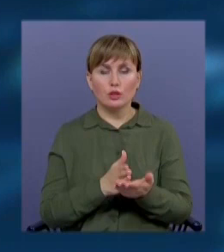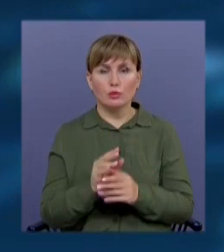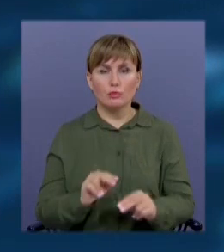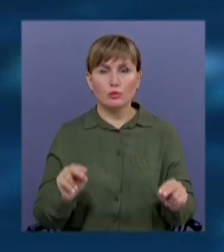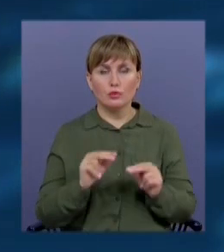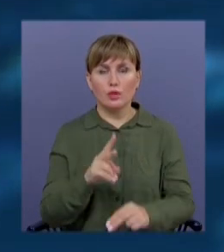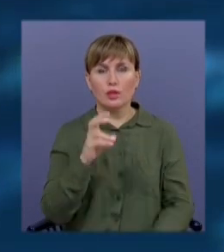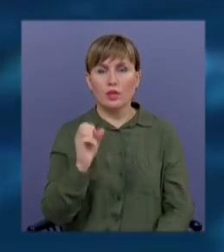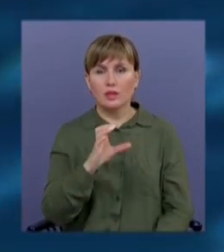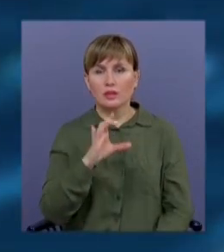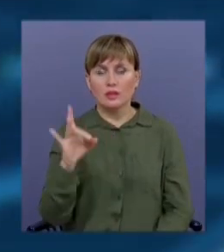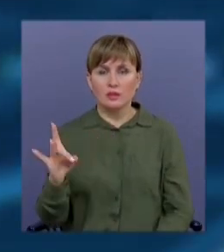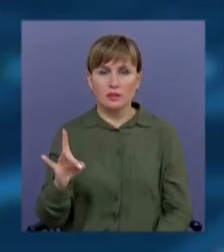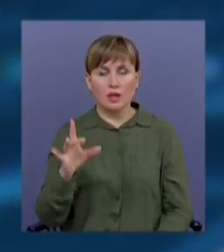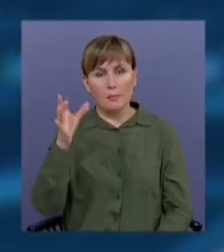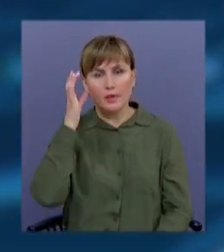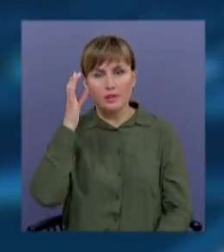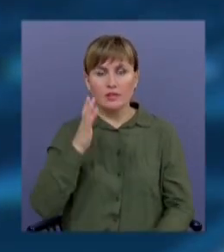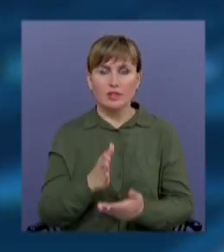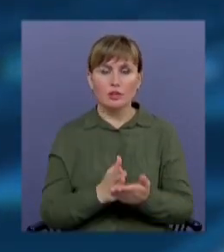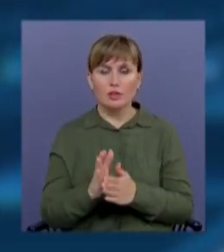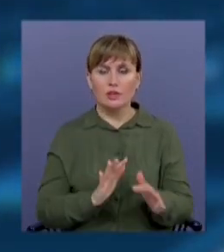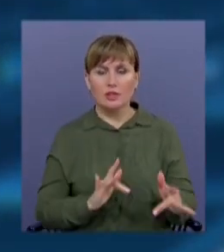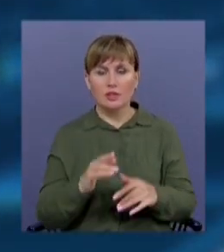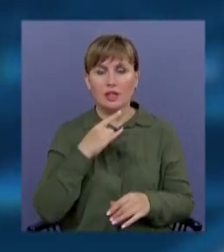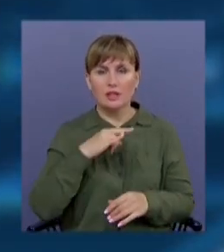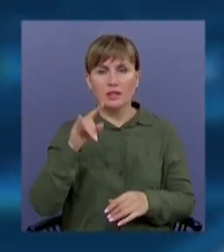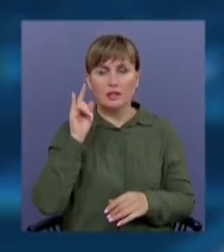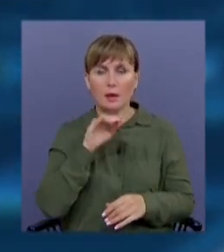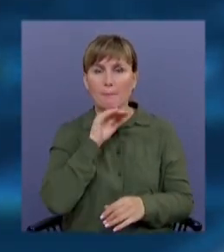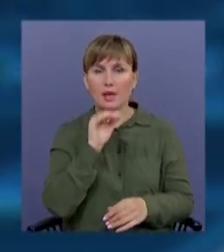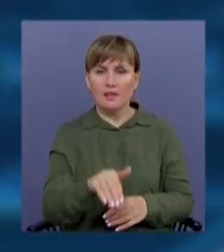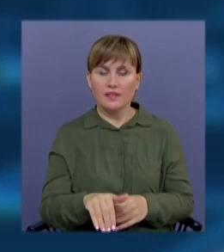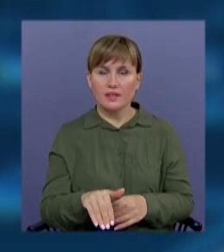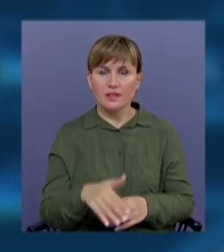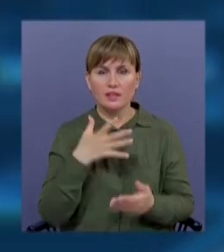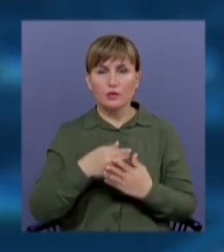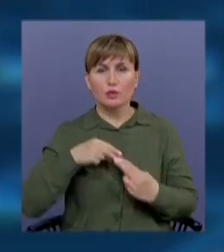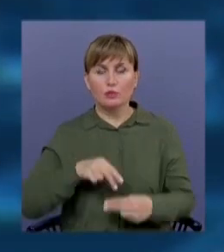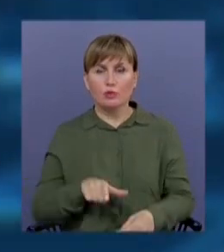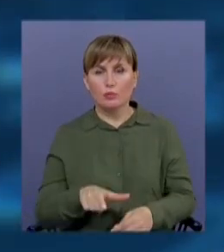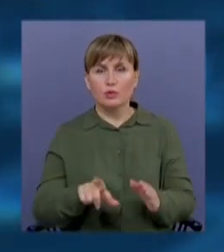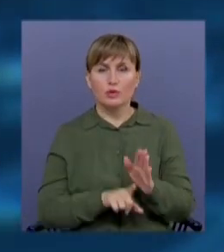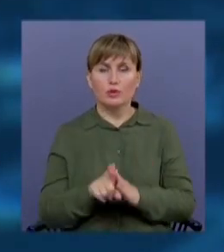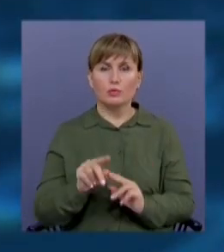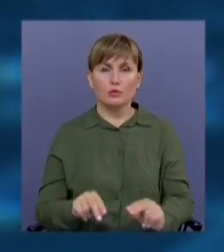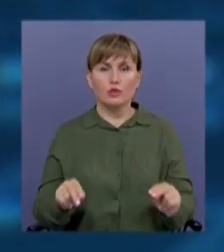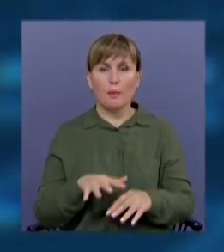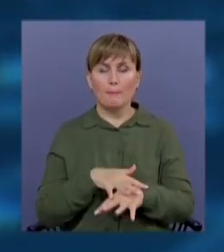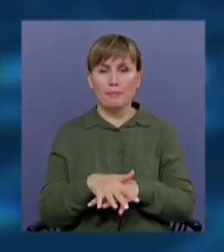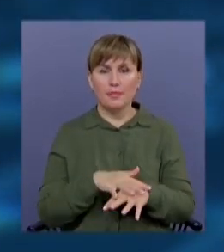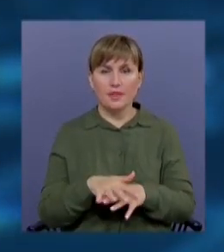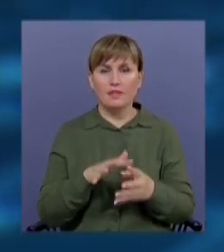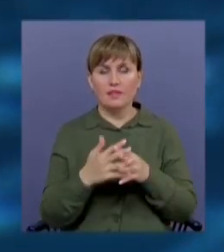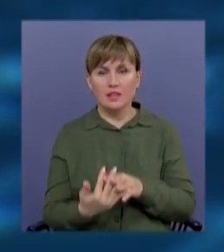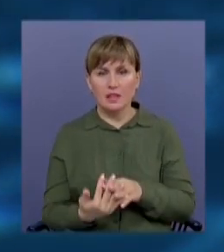учитель КССР, почетный работник образования, заслуженный деятель Казахстана, профессор. Свой трудовой путь она начинала учителем математики в